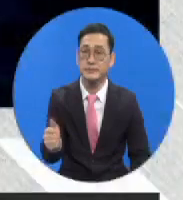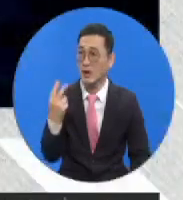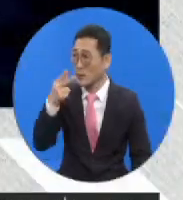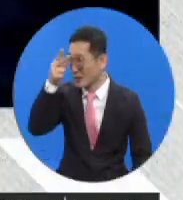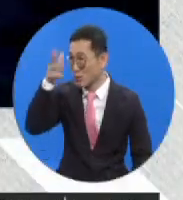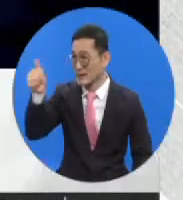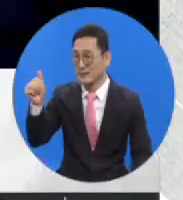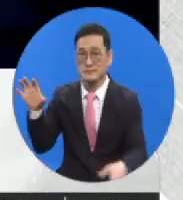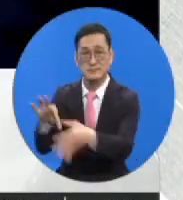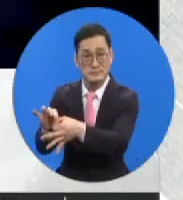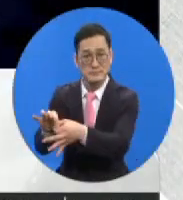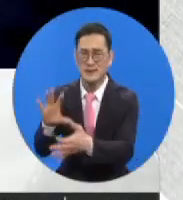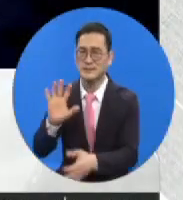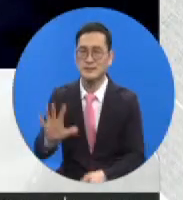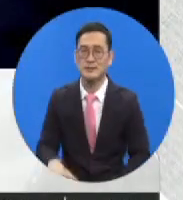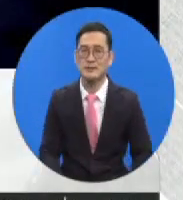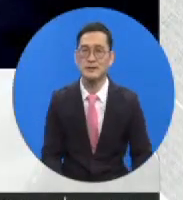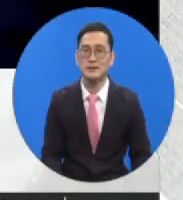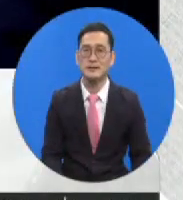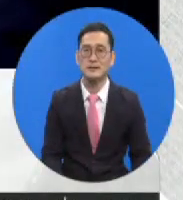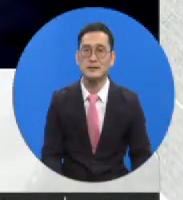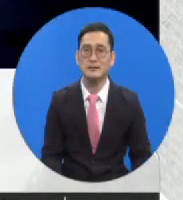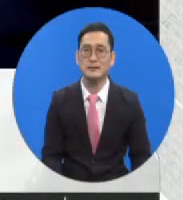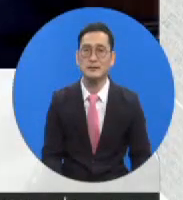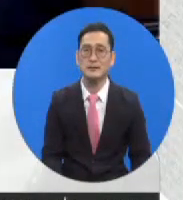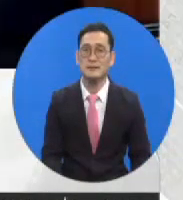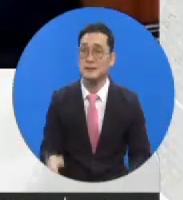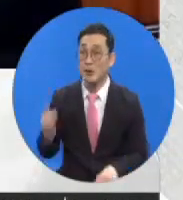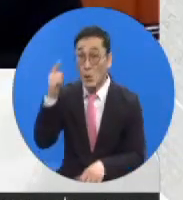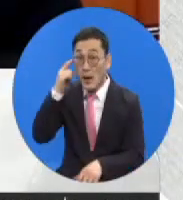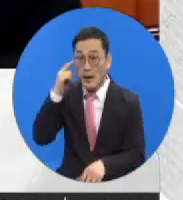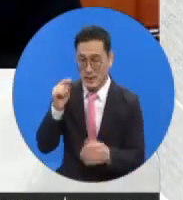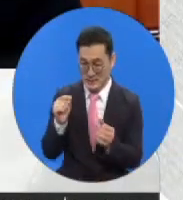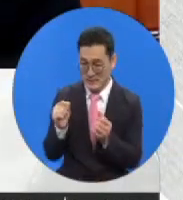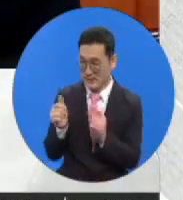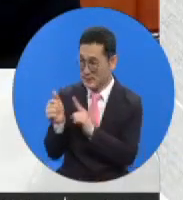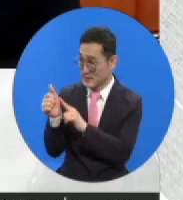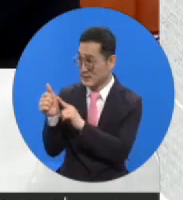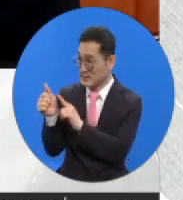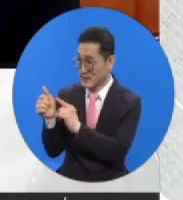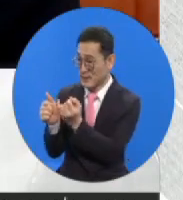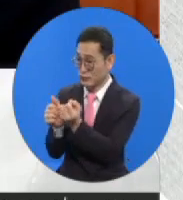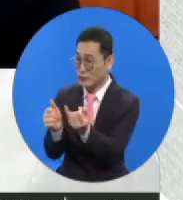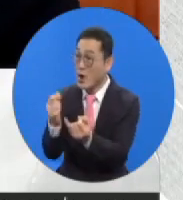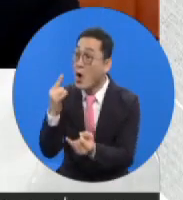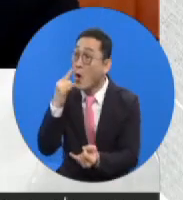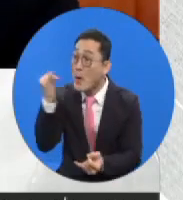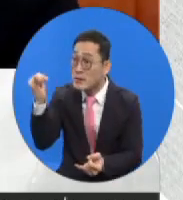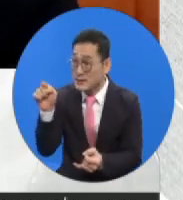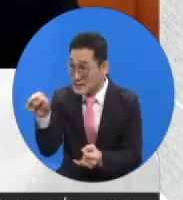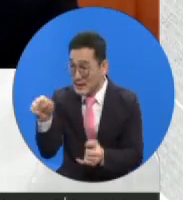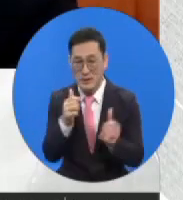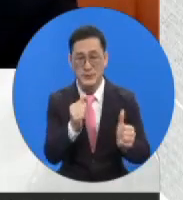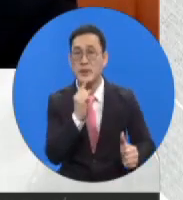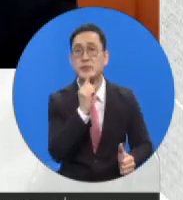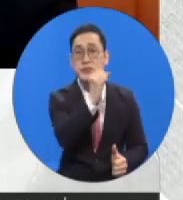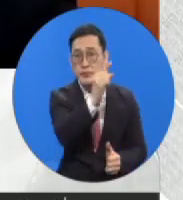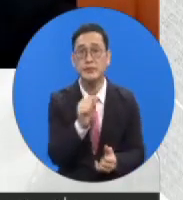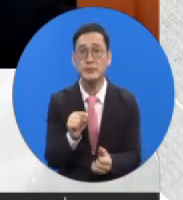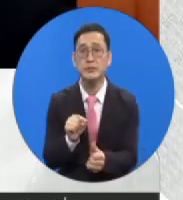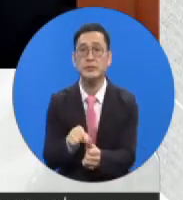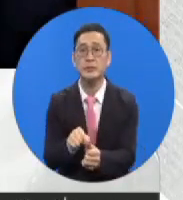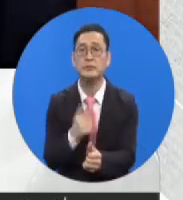아니에요. 윤석열 총장의 장모를 기소한 사람이잖아요. 그래서 어떻게 보면 그 공으로 인해서